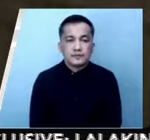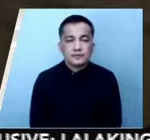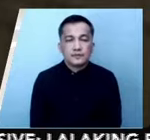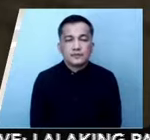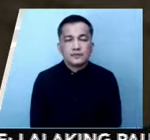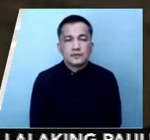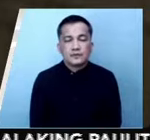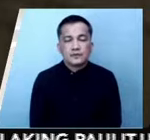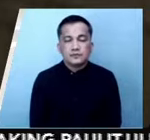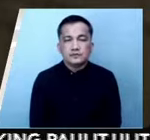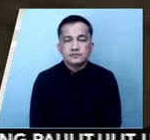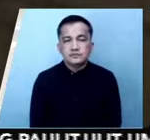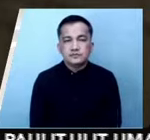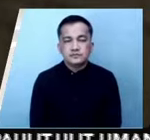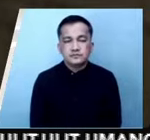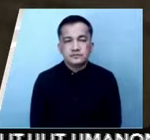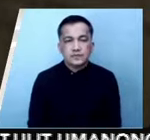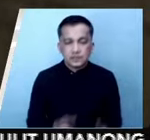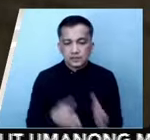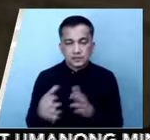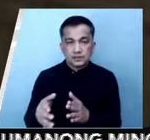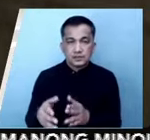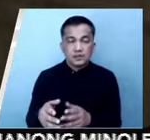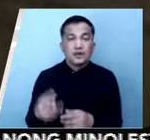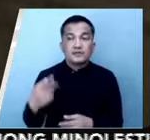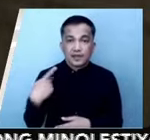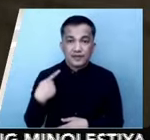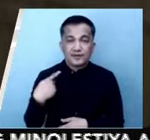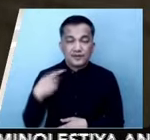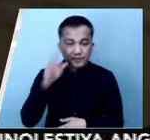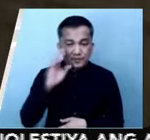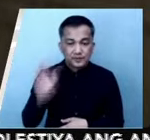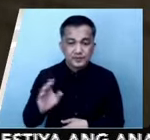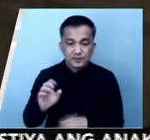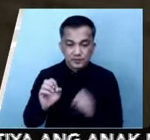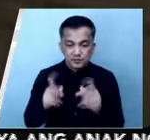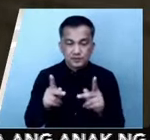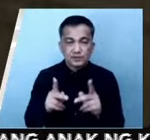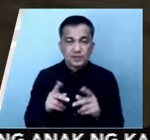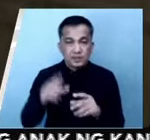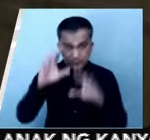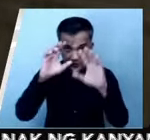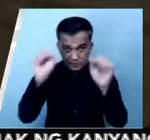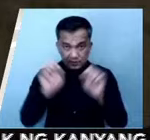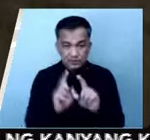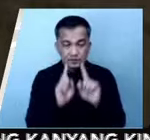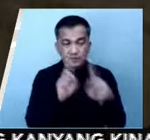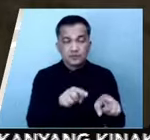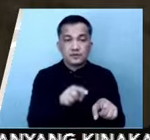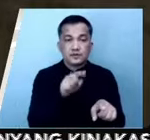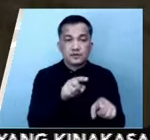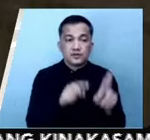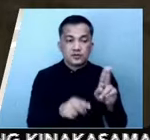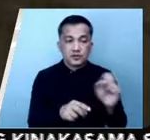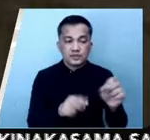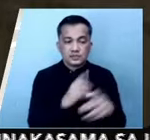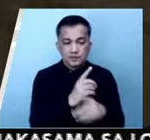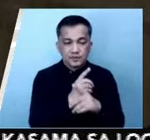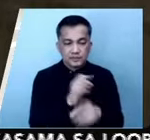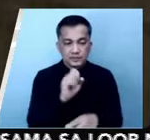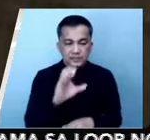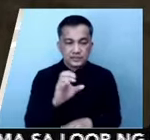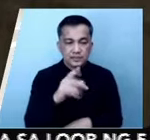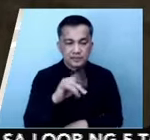Pia, nagkaroon naman ng pambihirang pagkakataon na puntahan mismo ng Pangulo ng Pilipinas ang U.S. Defense Secretary sa Pentagon kung